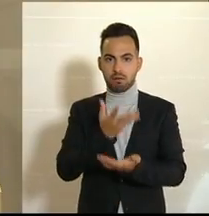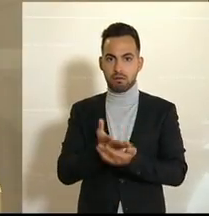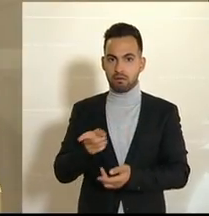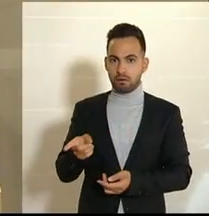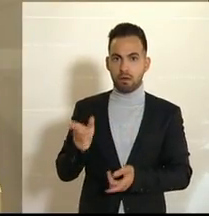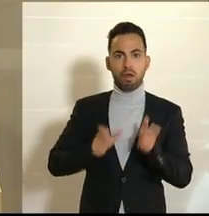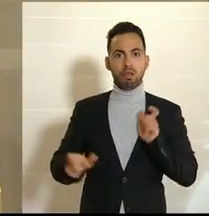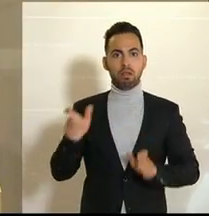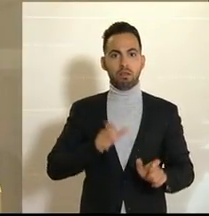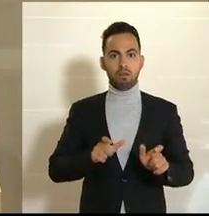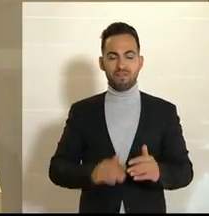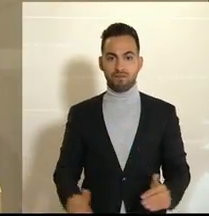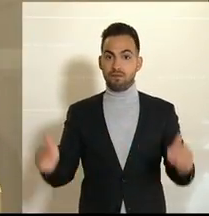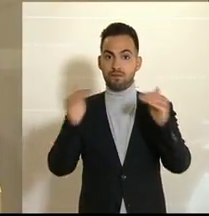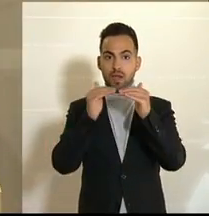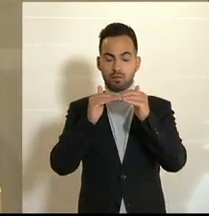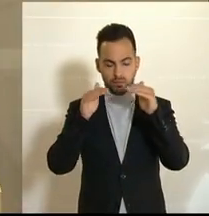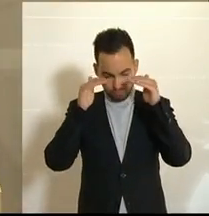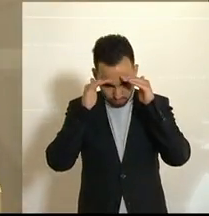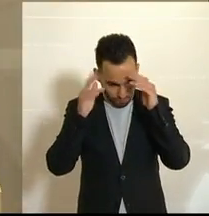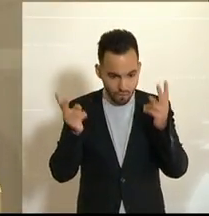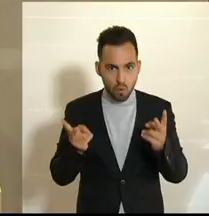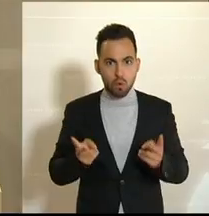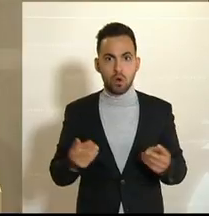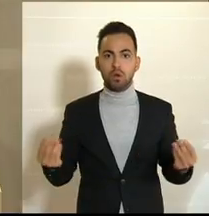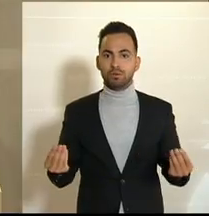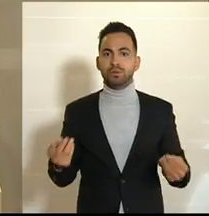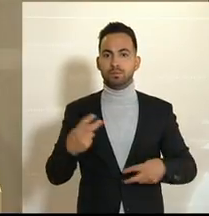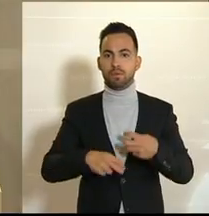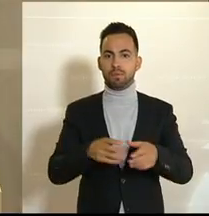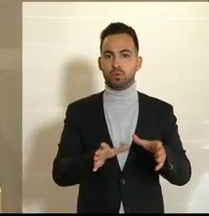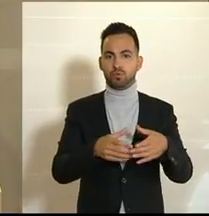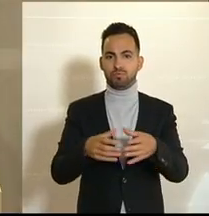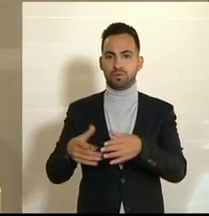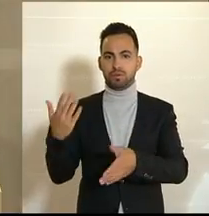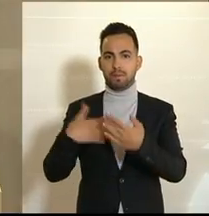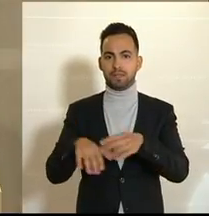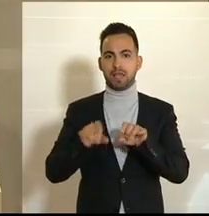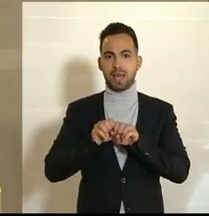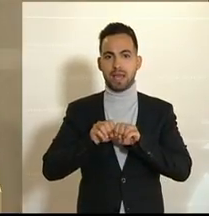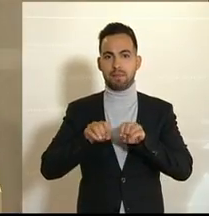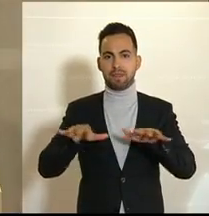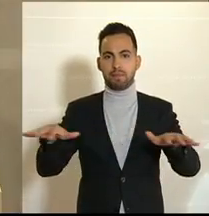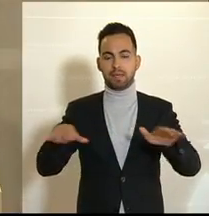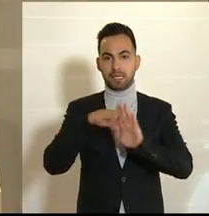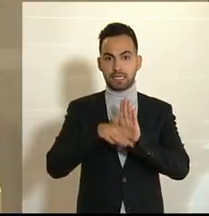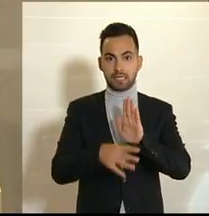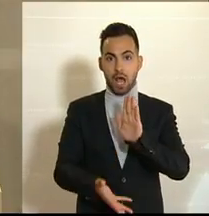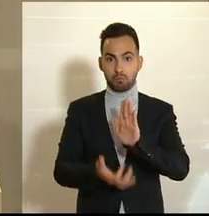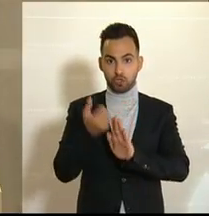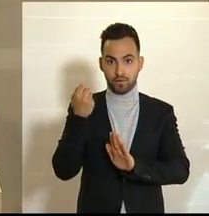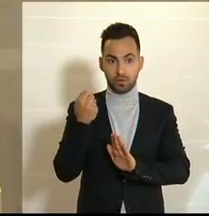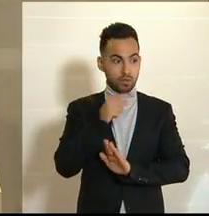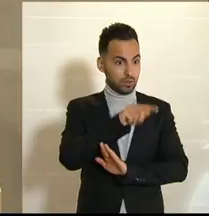Die Fairness findet man deshalb nicht, weil genau diese Gruppen seit der Abschaffung des Epidemiegesetzes nunmehr nicht in der Lage